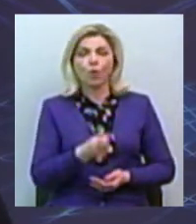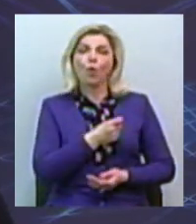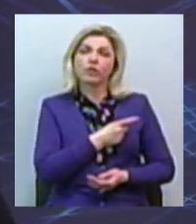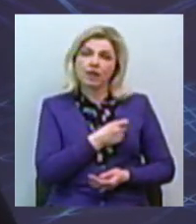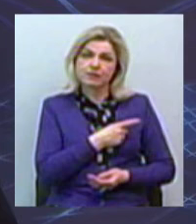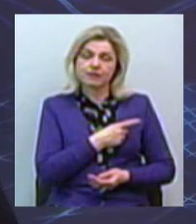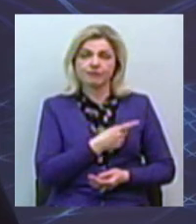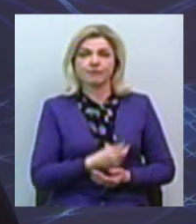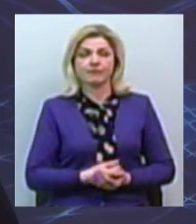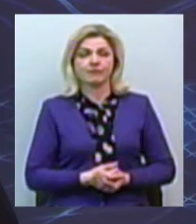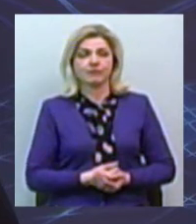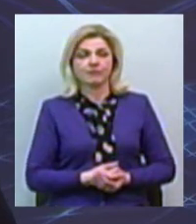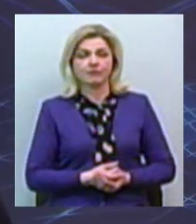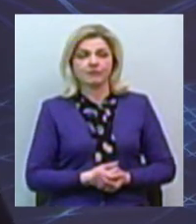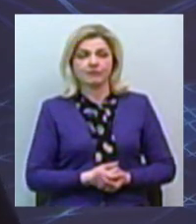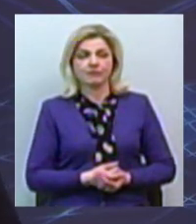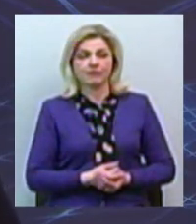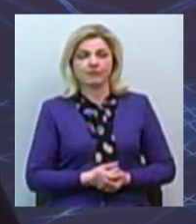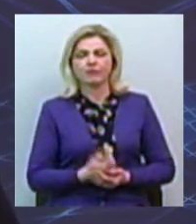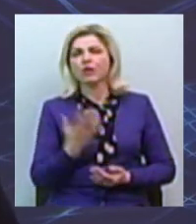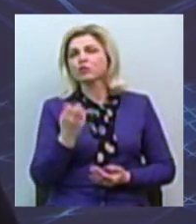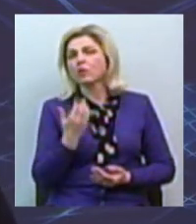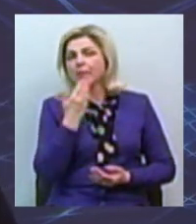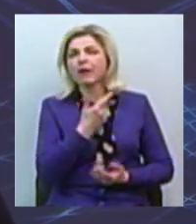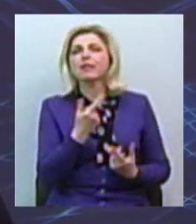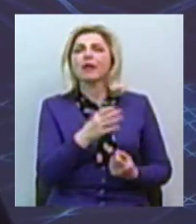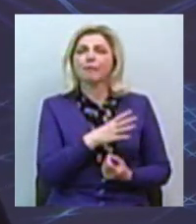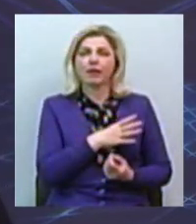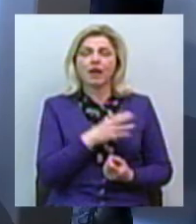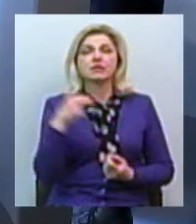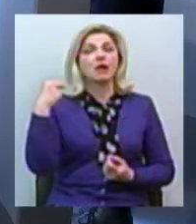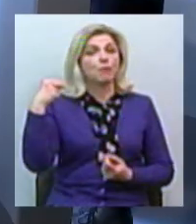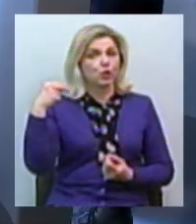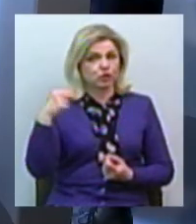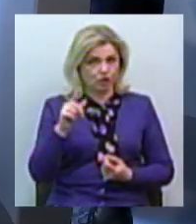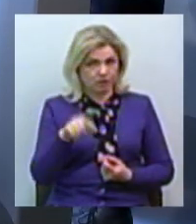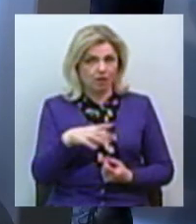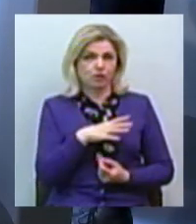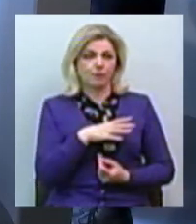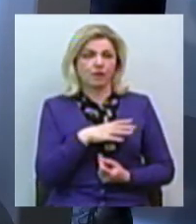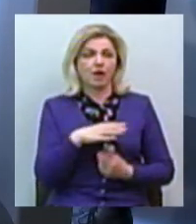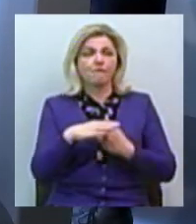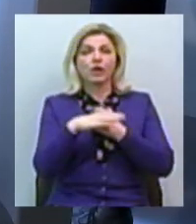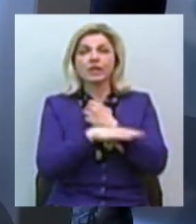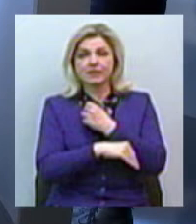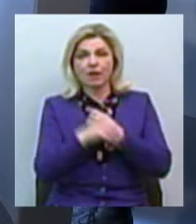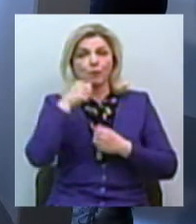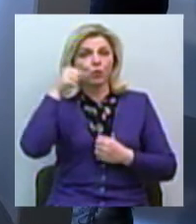Одесі, де ми ще були? Запоріжжя. Запоріжжя теж наприкінці минулого